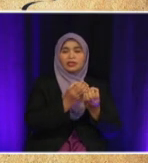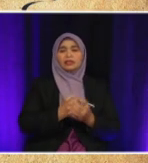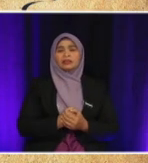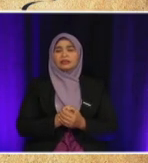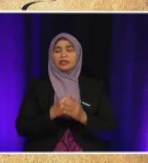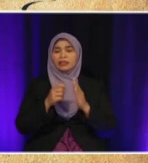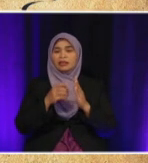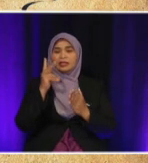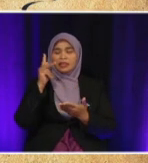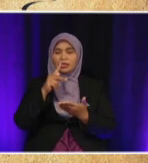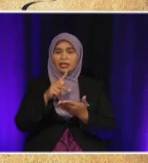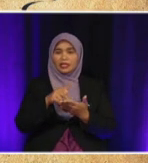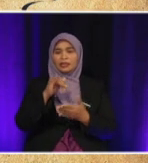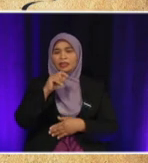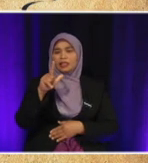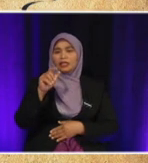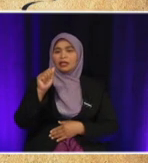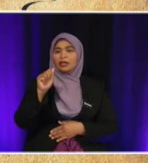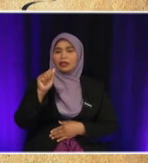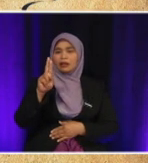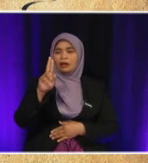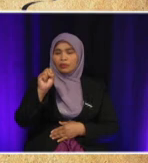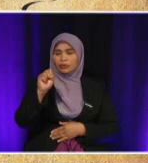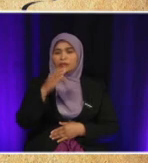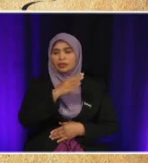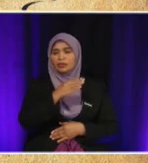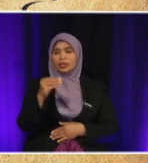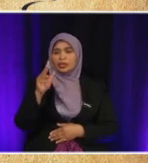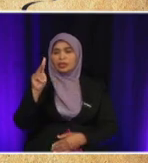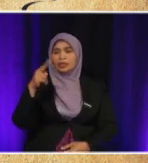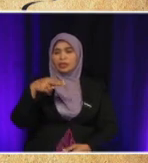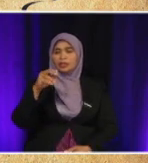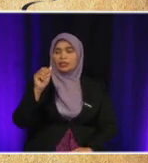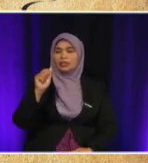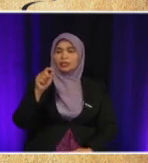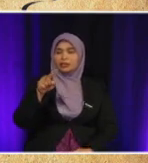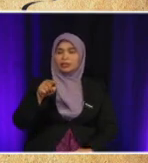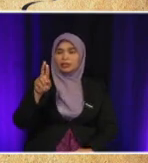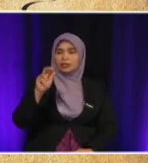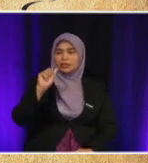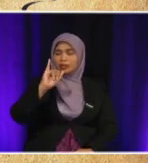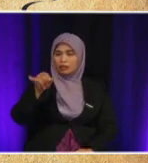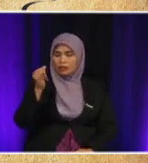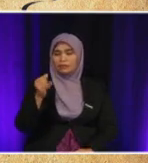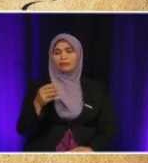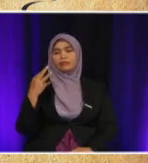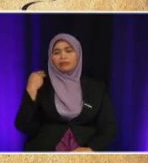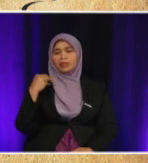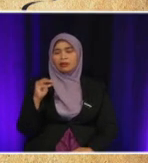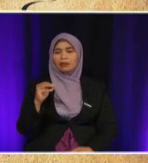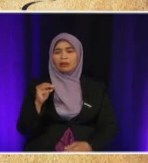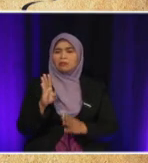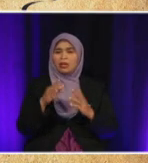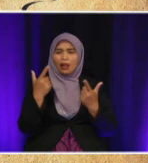terkenal ialah haus dan hazraj dan juga Yahudi Bagaimanakah keadaan mereka ini mereka ini